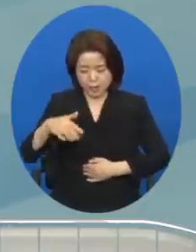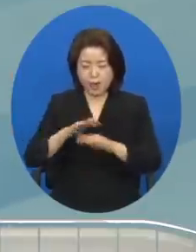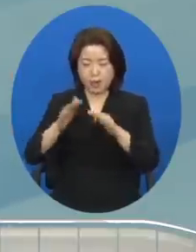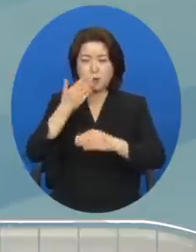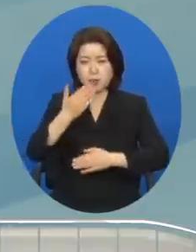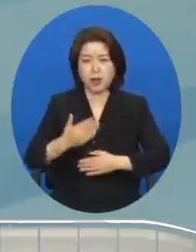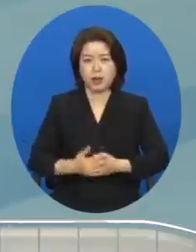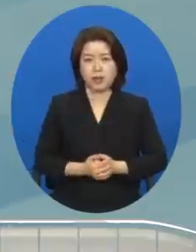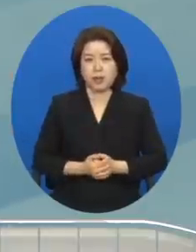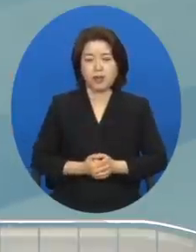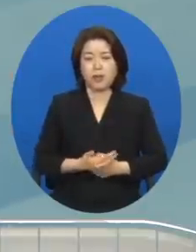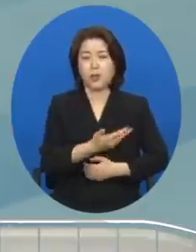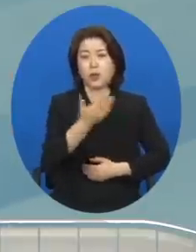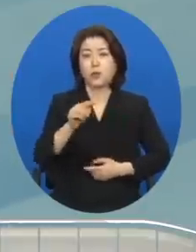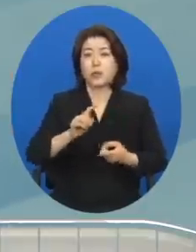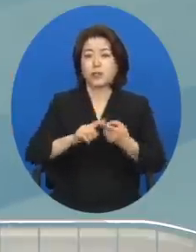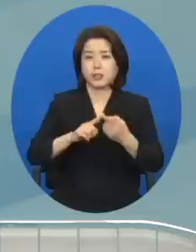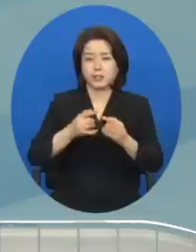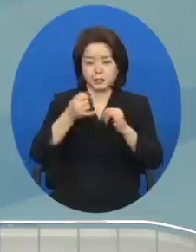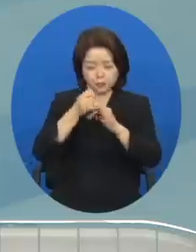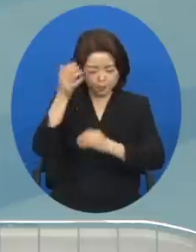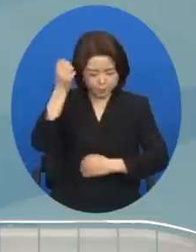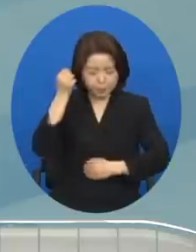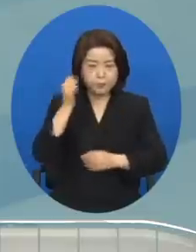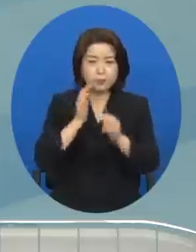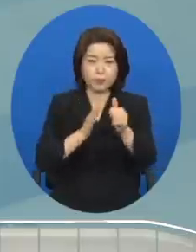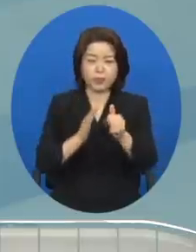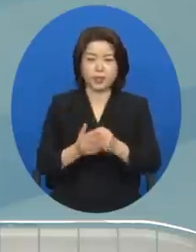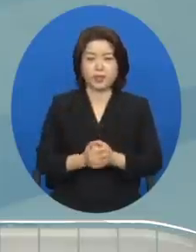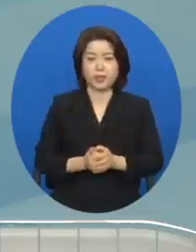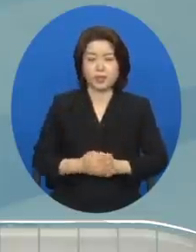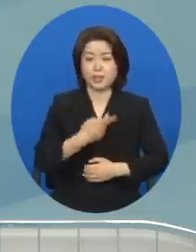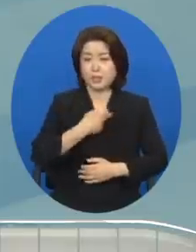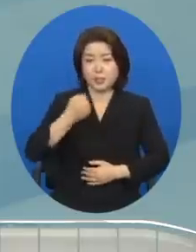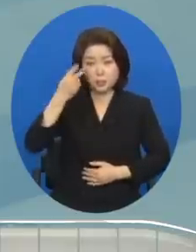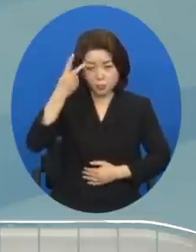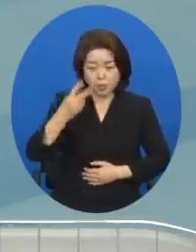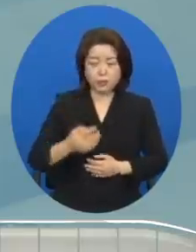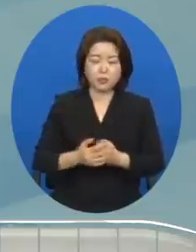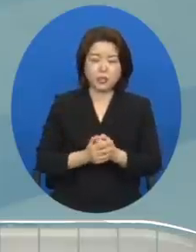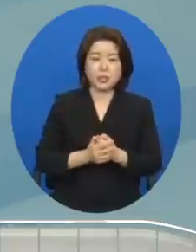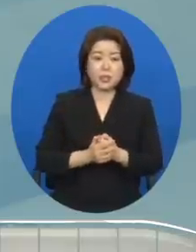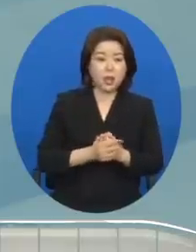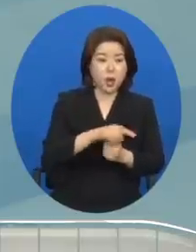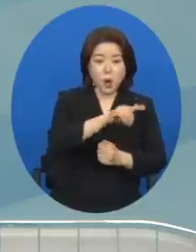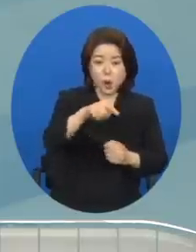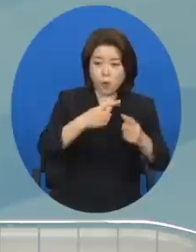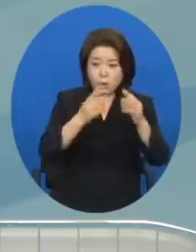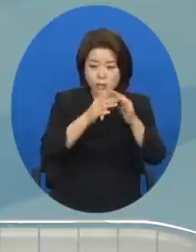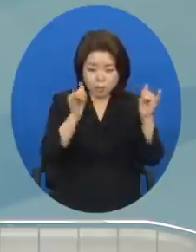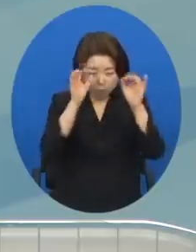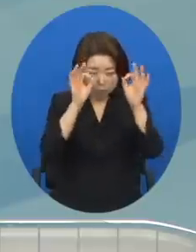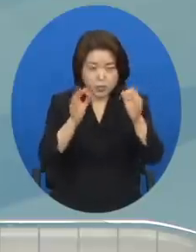여러분이 이 점을 명심해야 돼요. 사도 바울이, 사도들이 초대교회 목회하면서